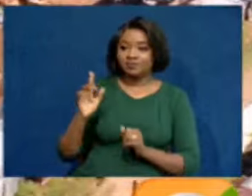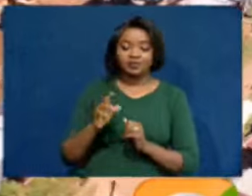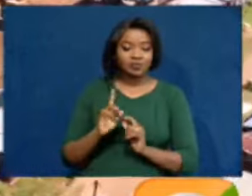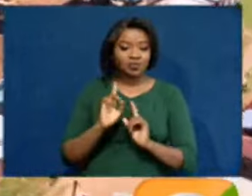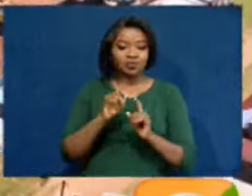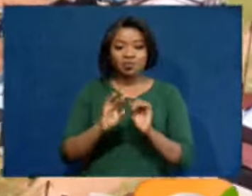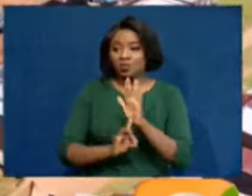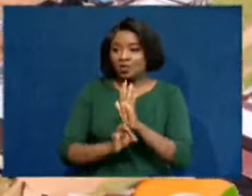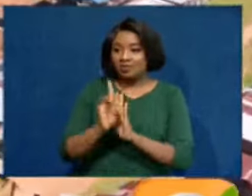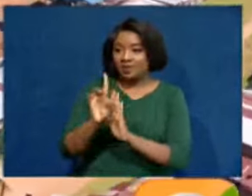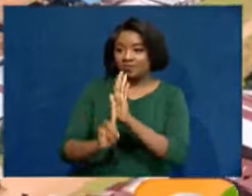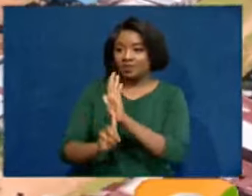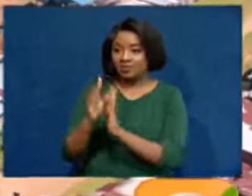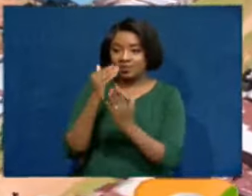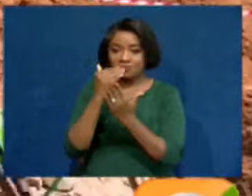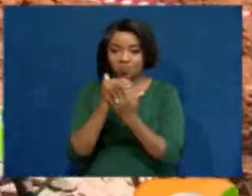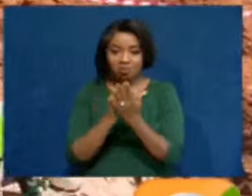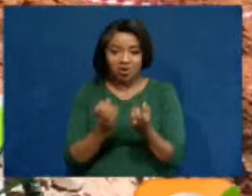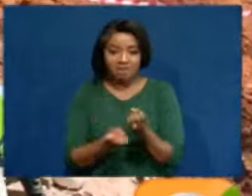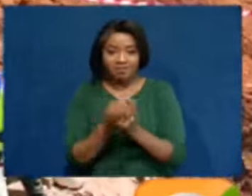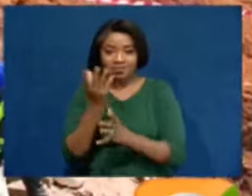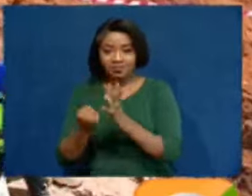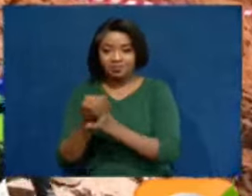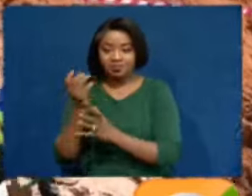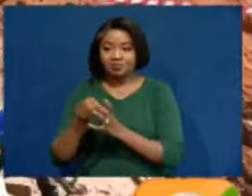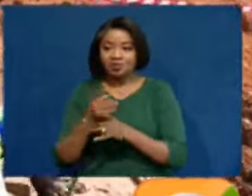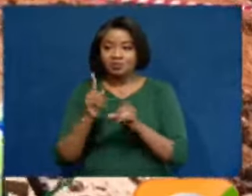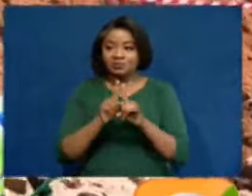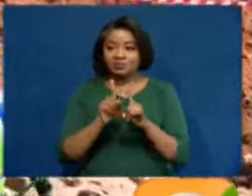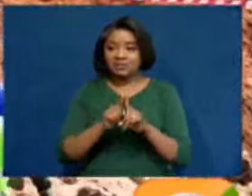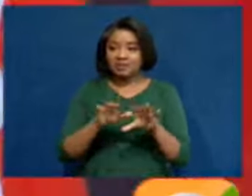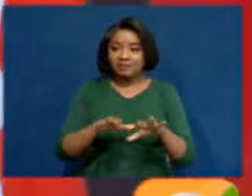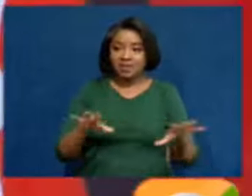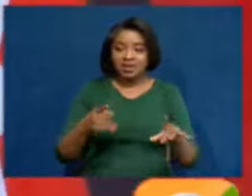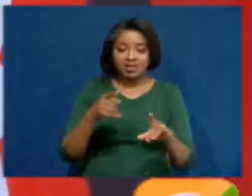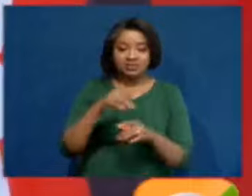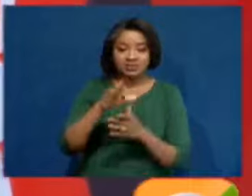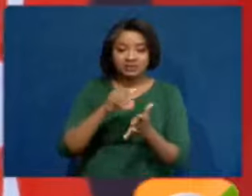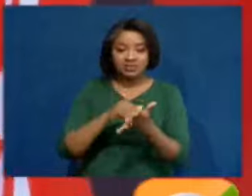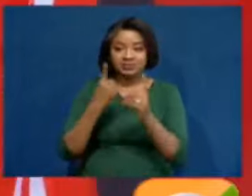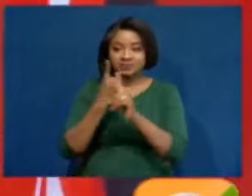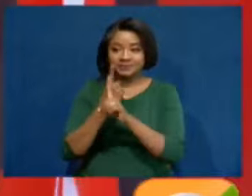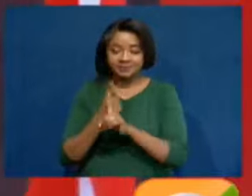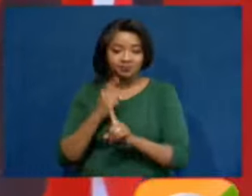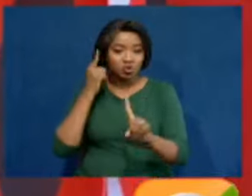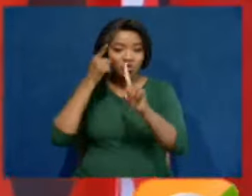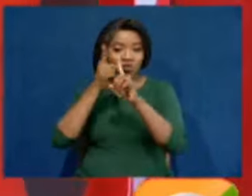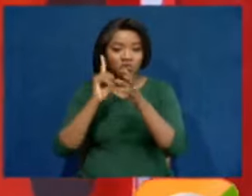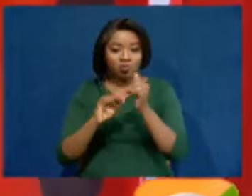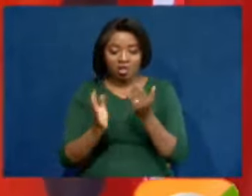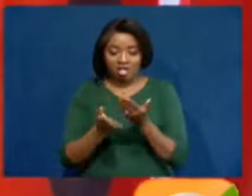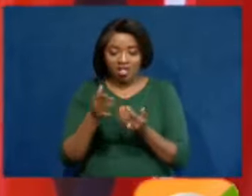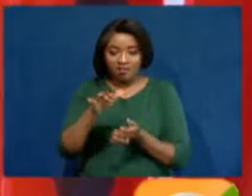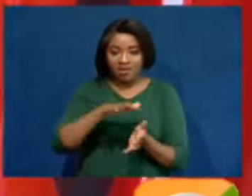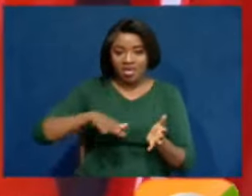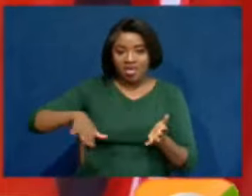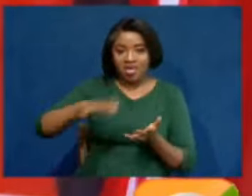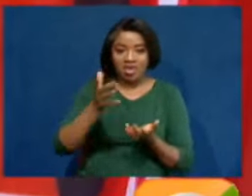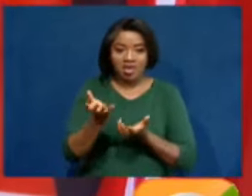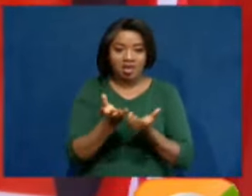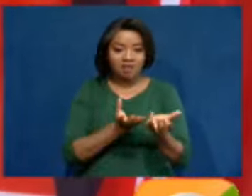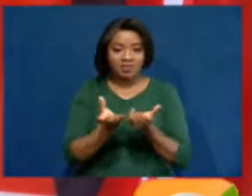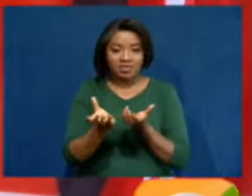na kufungua ujenzi wa masoko kadhaa na barabara katika maeneo tofauti ili kupanua uchumi wa eneo la